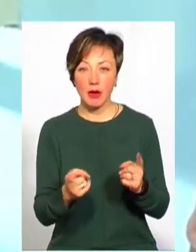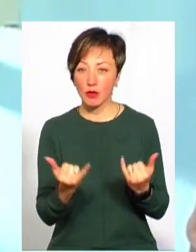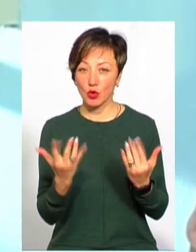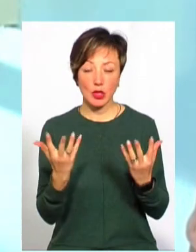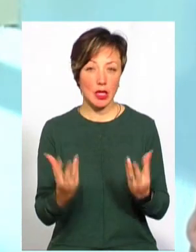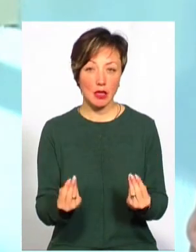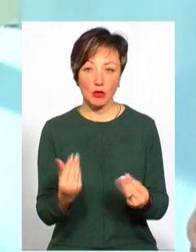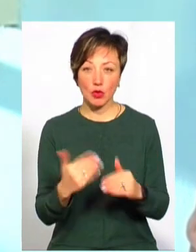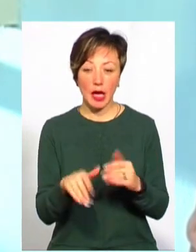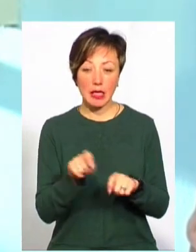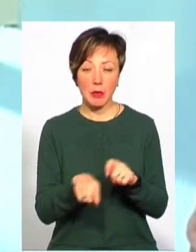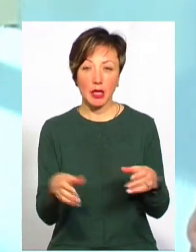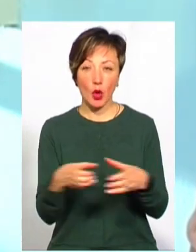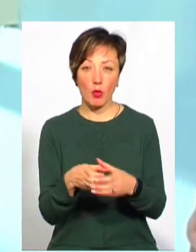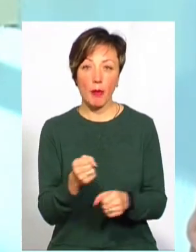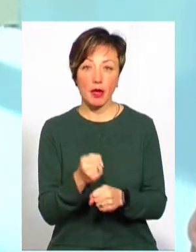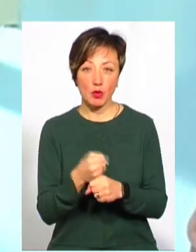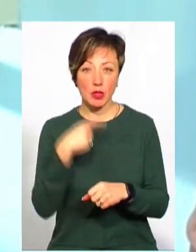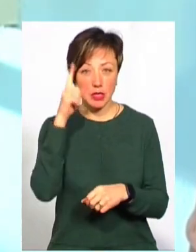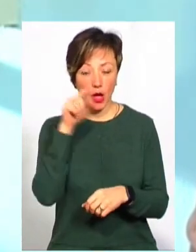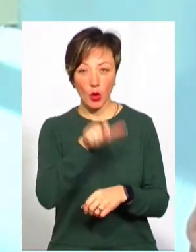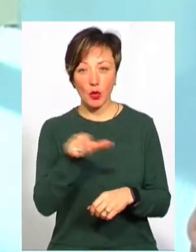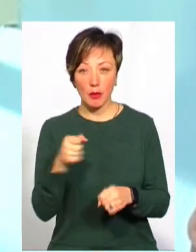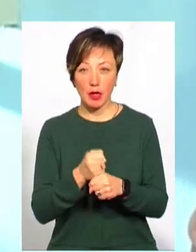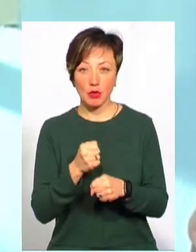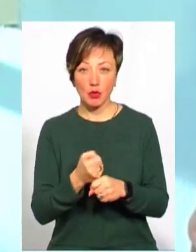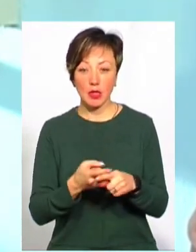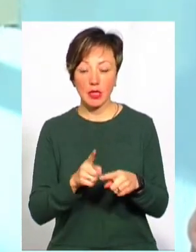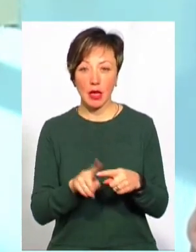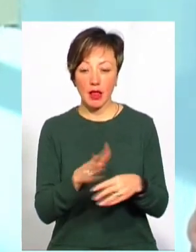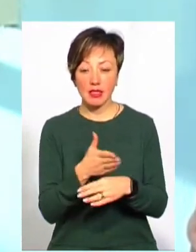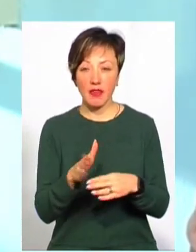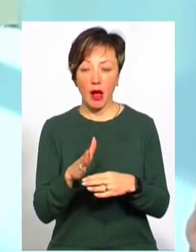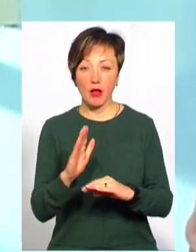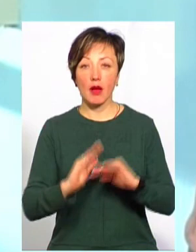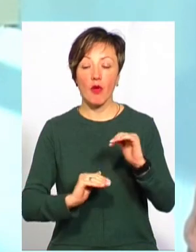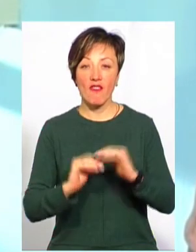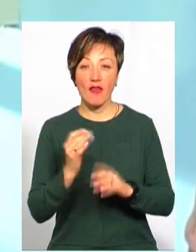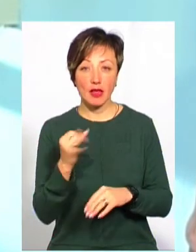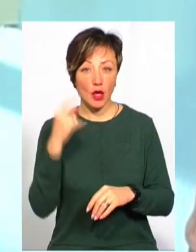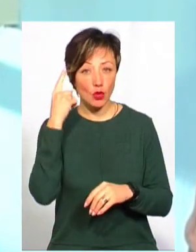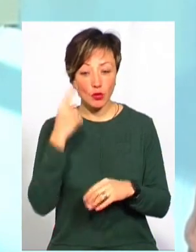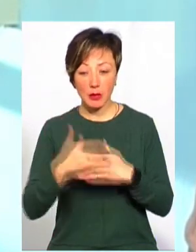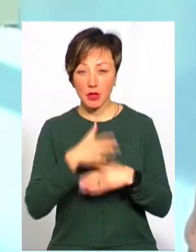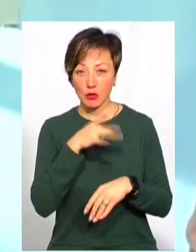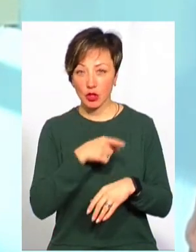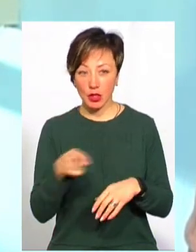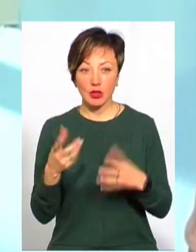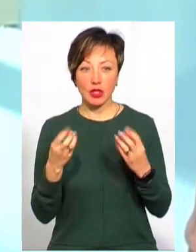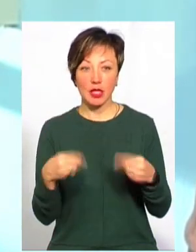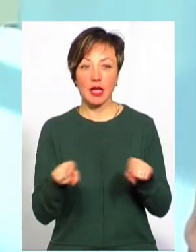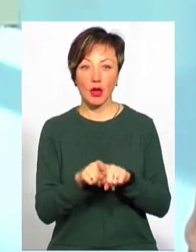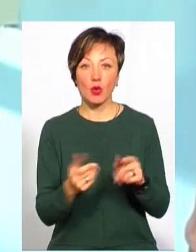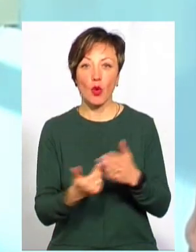на сьогоднішній день вже експертна група працює, я знаю людей, котрі працюють над класифікатором професій. Я думаю, що найближчим часом ми ще й